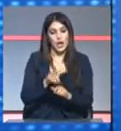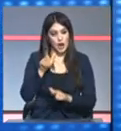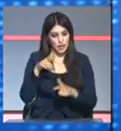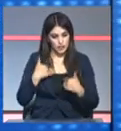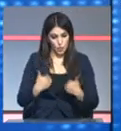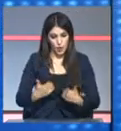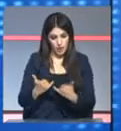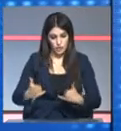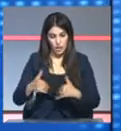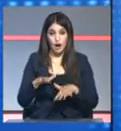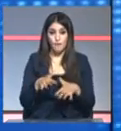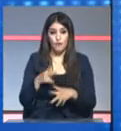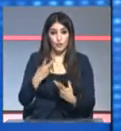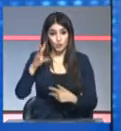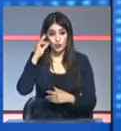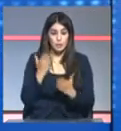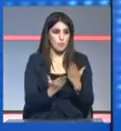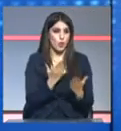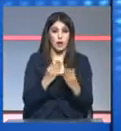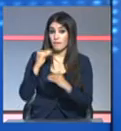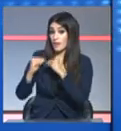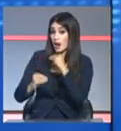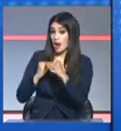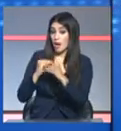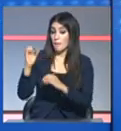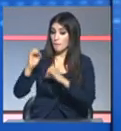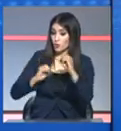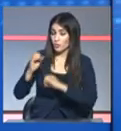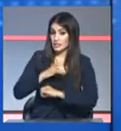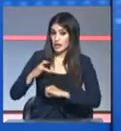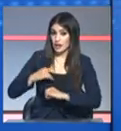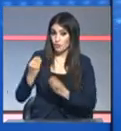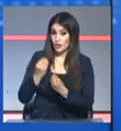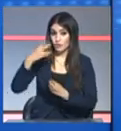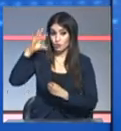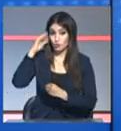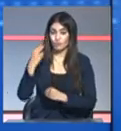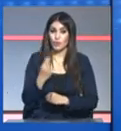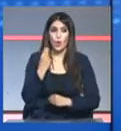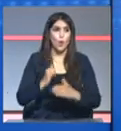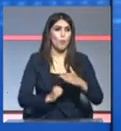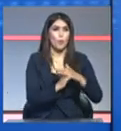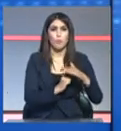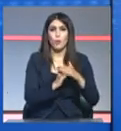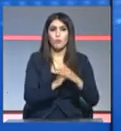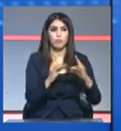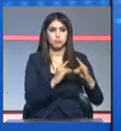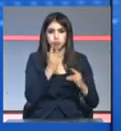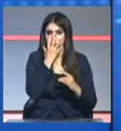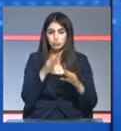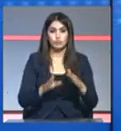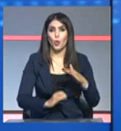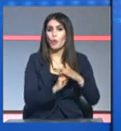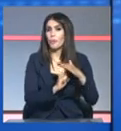في تونس مقارنه بدول اخرى المنظومه الصحيه متنزه الطوق عدد كبير من الناس في اقسام ال انها سوف